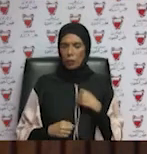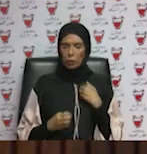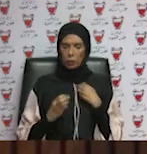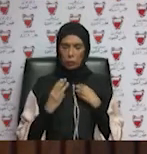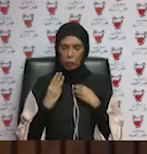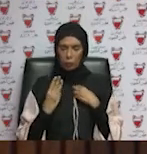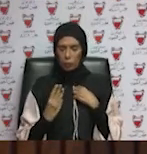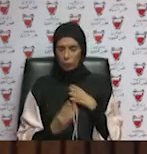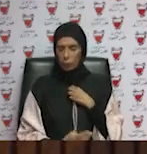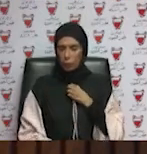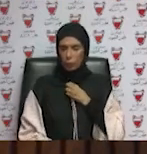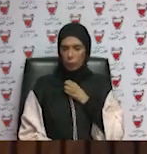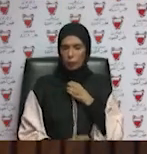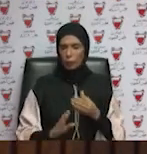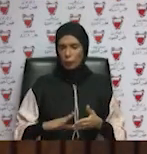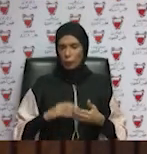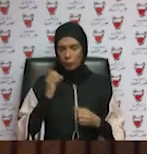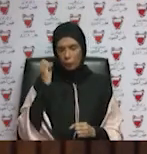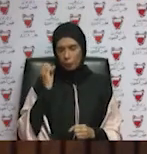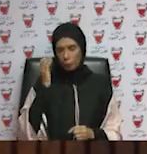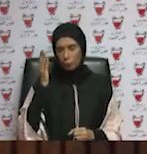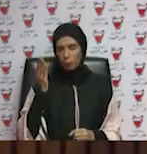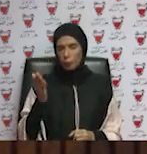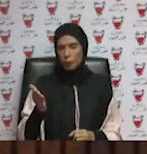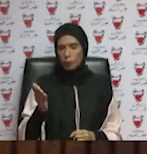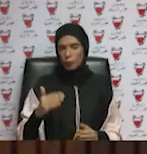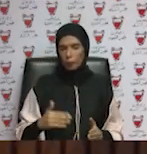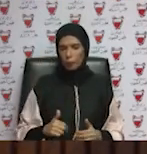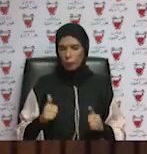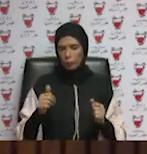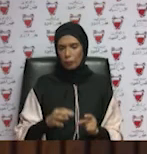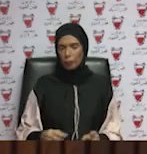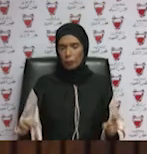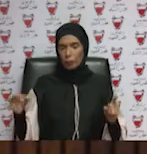ثالثاً، يساهم الاقتراح بقانون في تحقيق أهداف